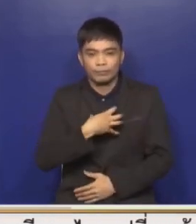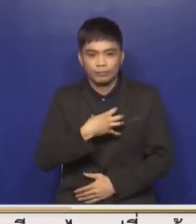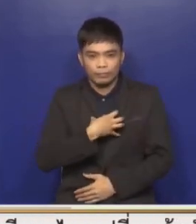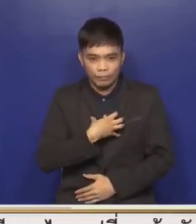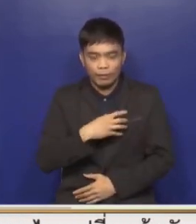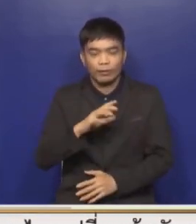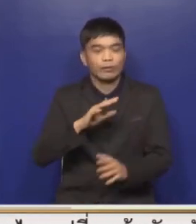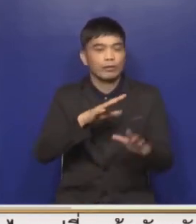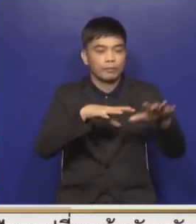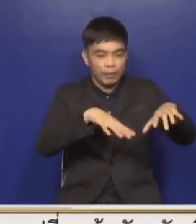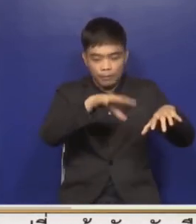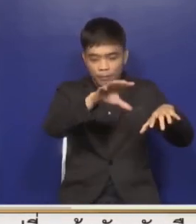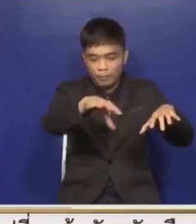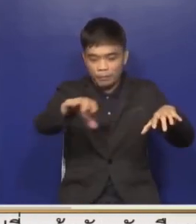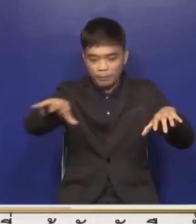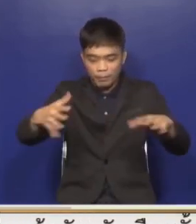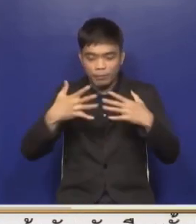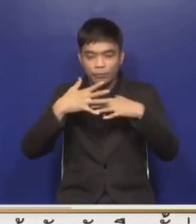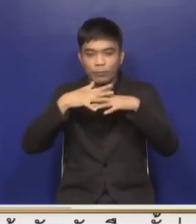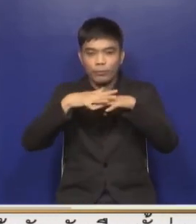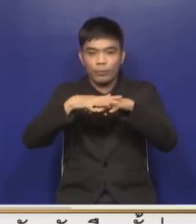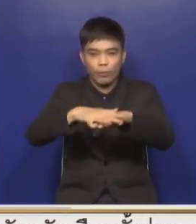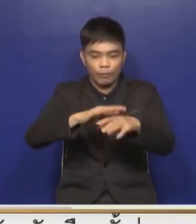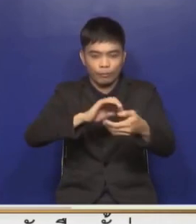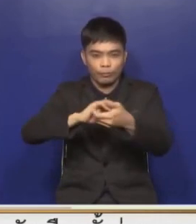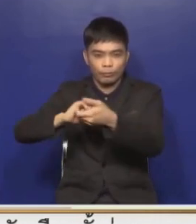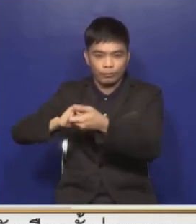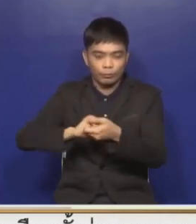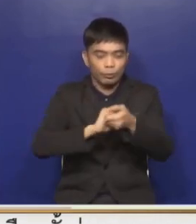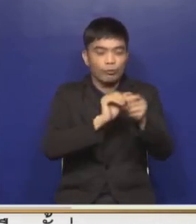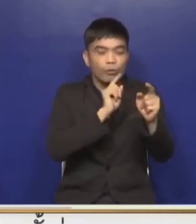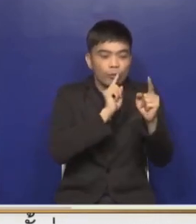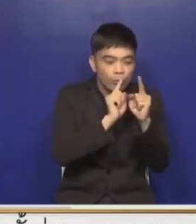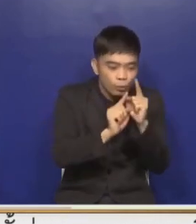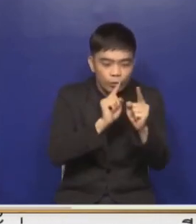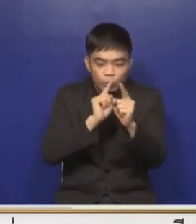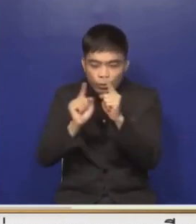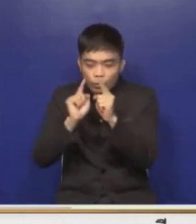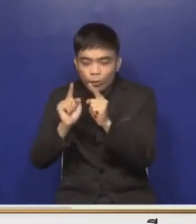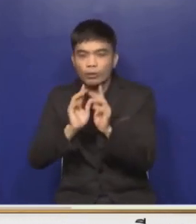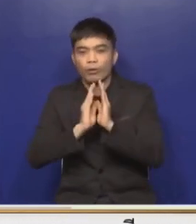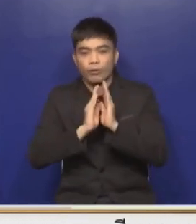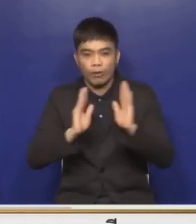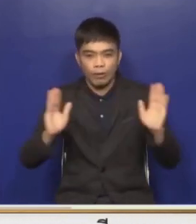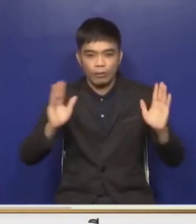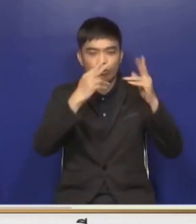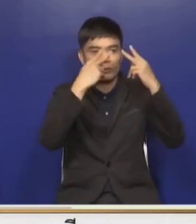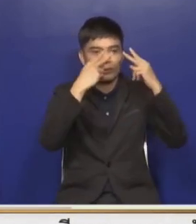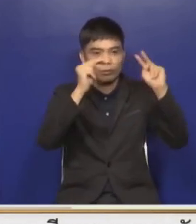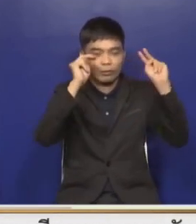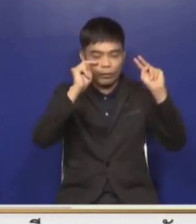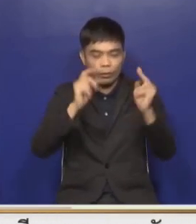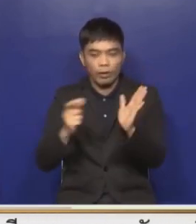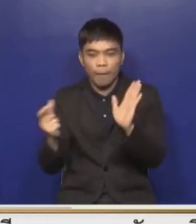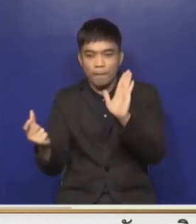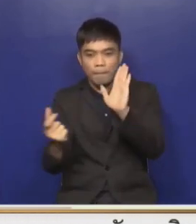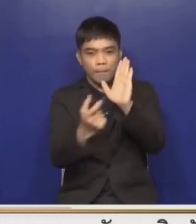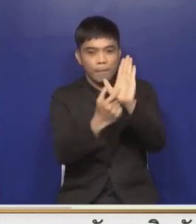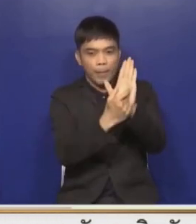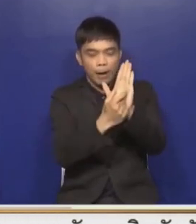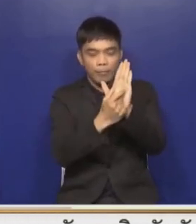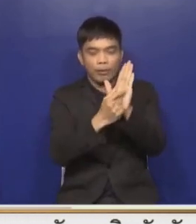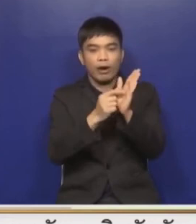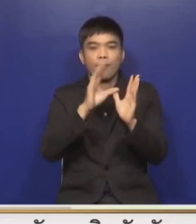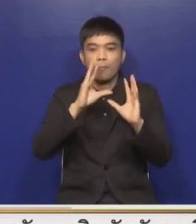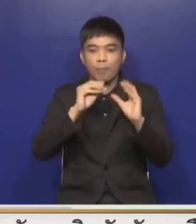ส่นร่มของหายหนอยงานมาก stillันั้นการประสานงาน Legตขค Ph. Nายก ทบัญจุควราหเรื่ends in5ให้เป็